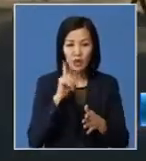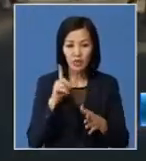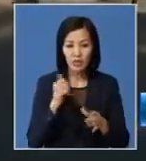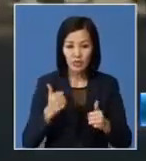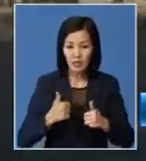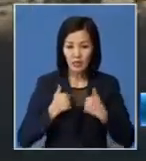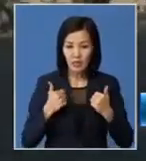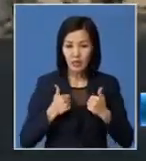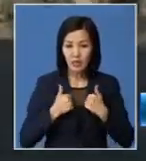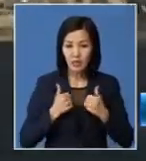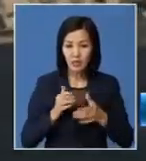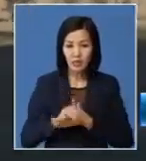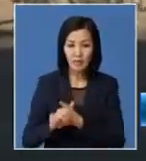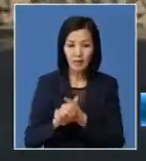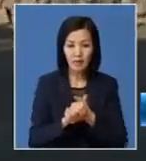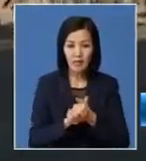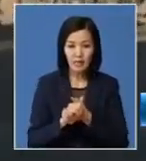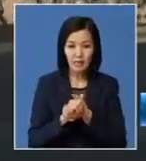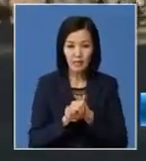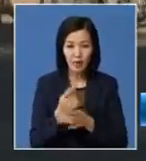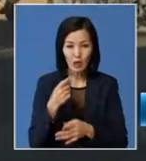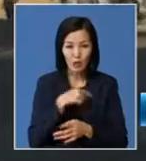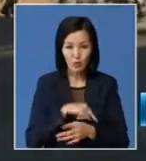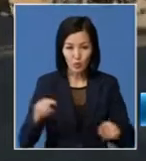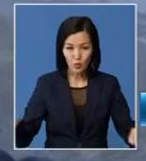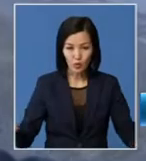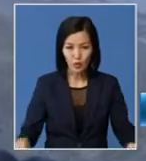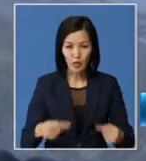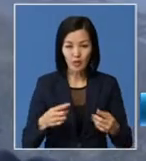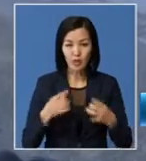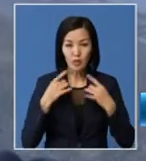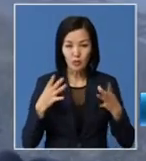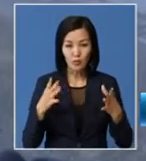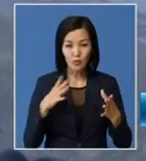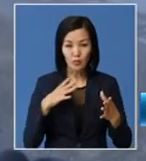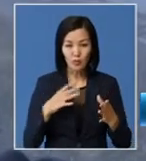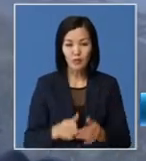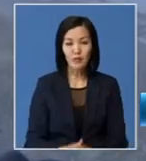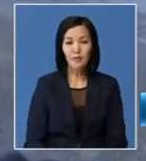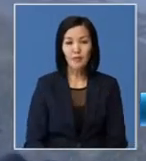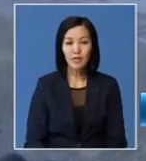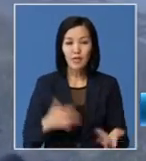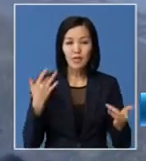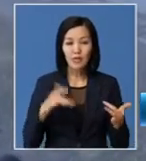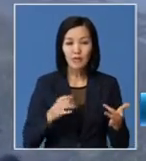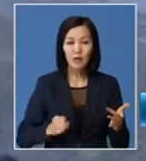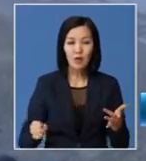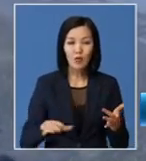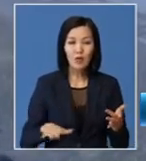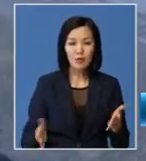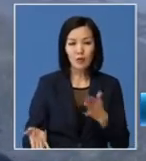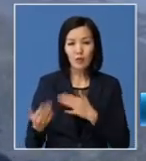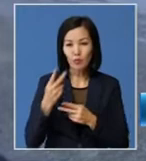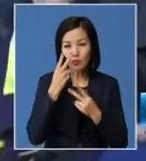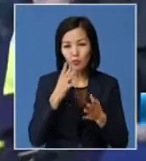елдің бірлігі айтылған, ұлттың рухы салтанат құрған дүбірлі той болды. Жамбыл ауданында бұрын көрмеген,